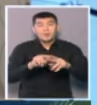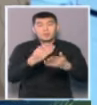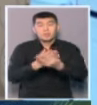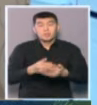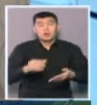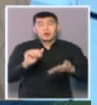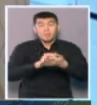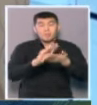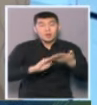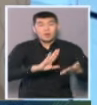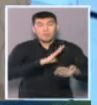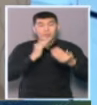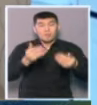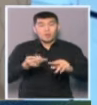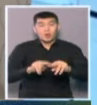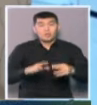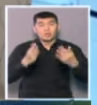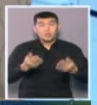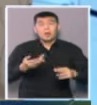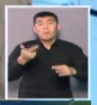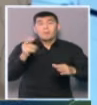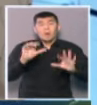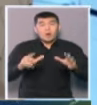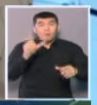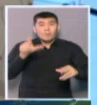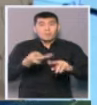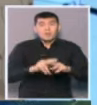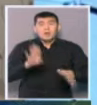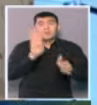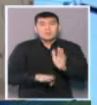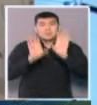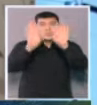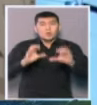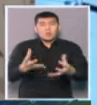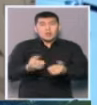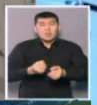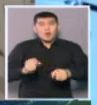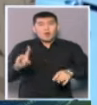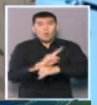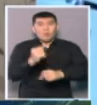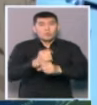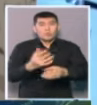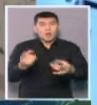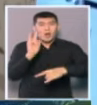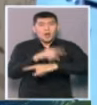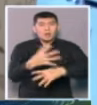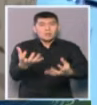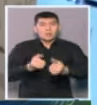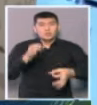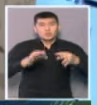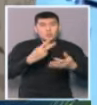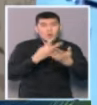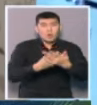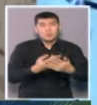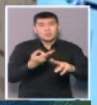да қорытынды беріп отыр. Ондай инсульт алған, обширный дейді ғой, инсульт алынған бәрі, МРТ-сі бәрі бар мен жер, сотқа